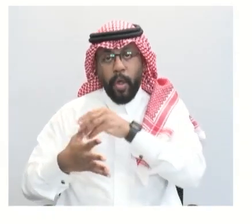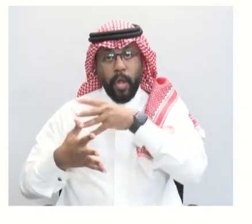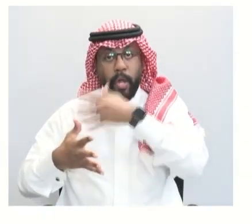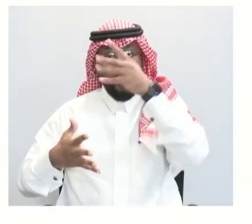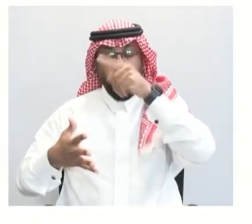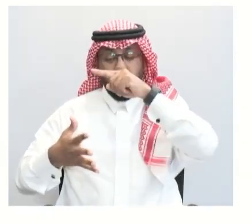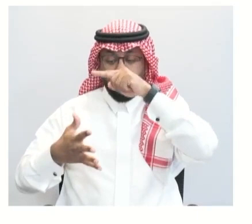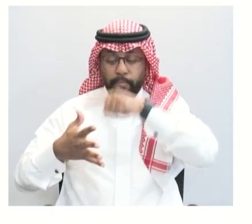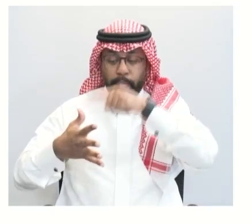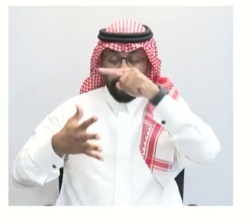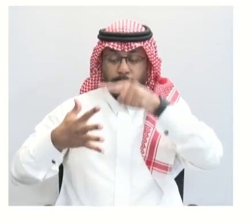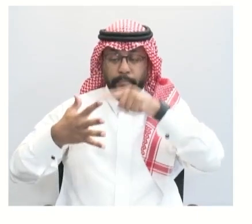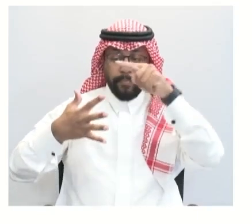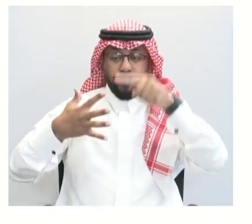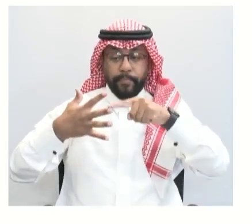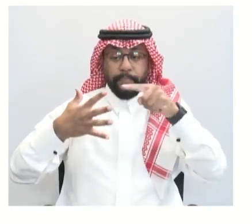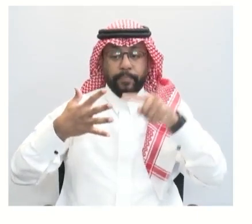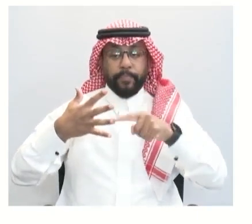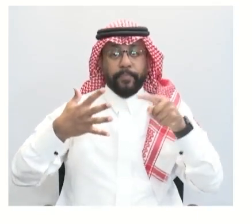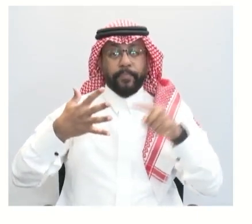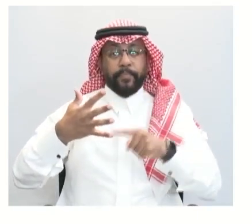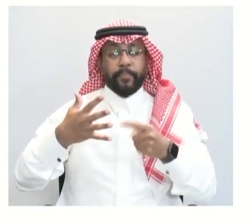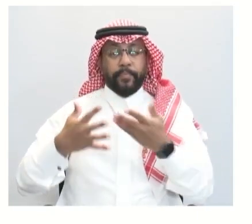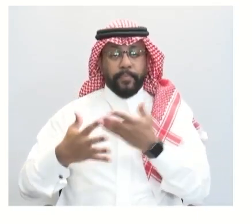مجموع هذه النقود